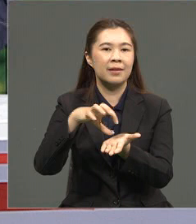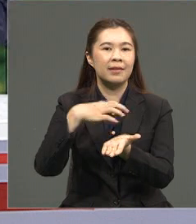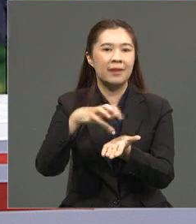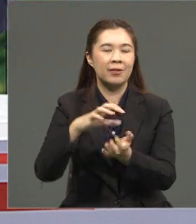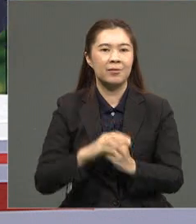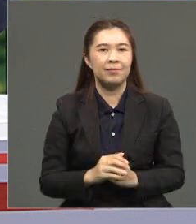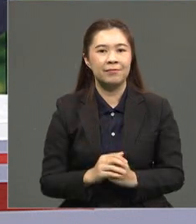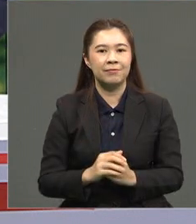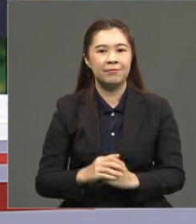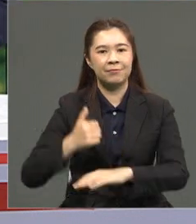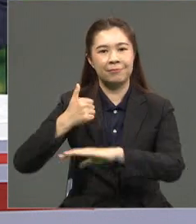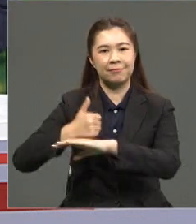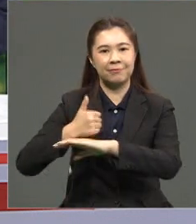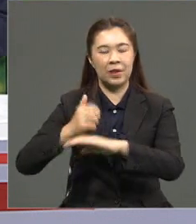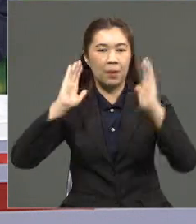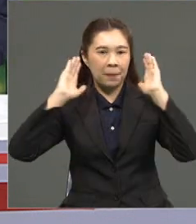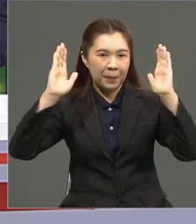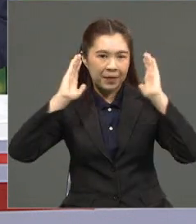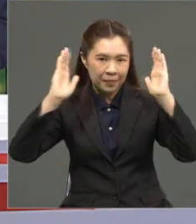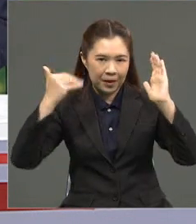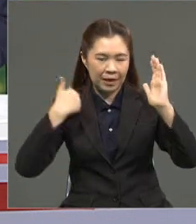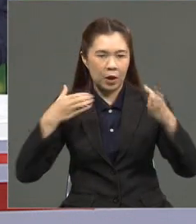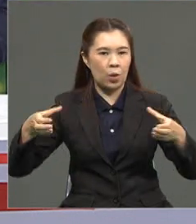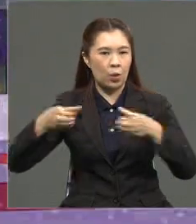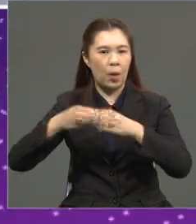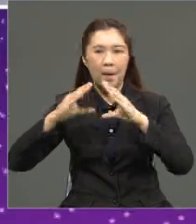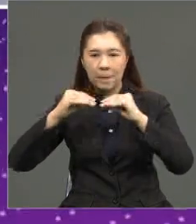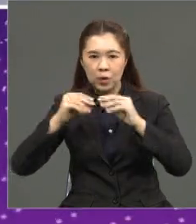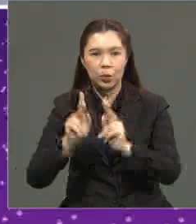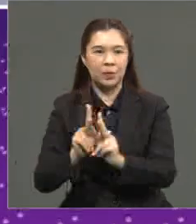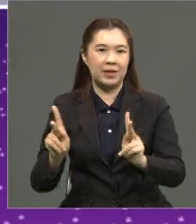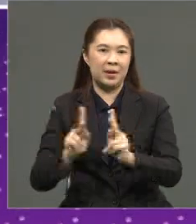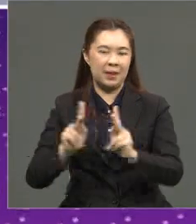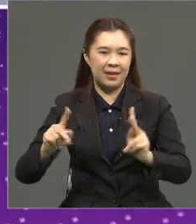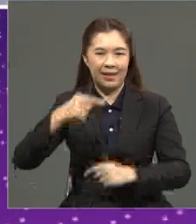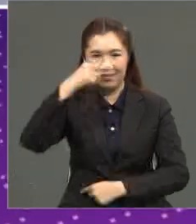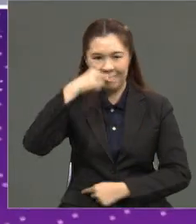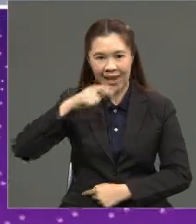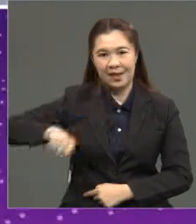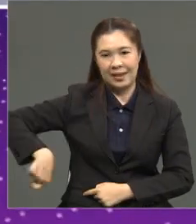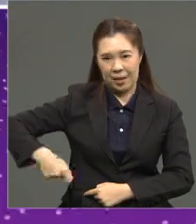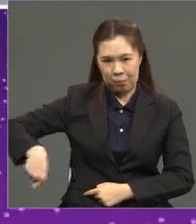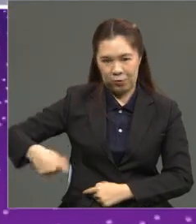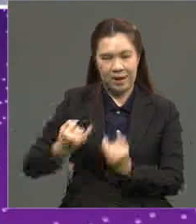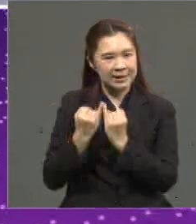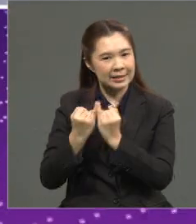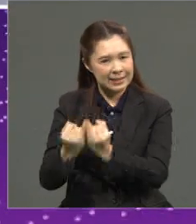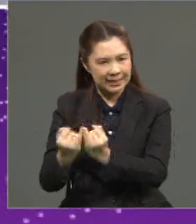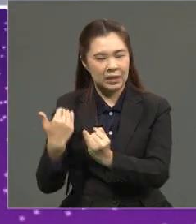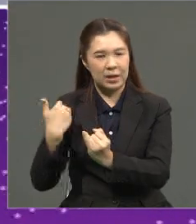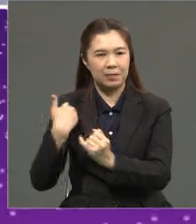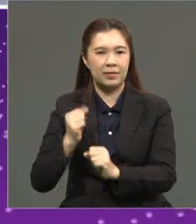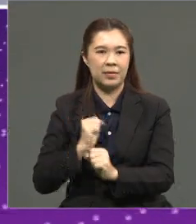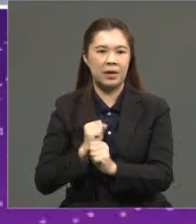นะครับอธิบดีกรมประชาสัมพันธ์ครับเข้าร่วมการประชุมคณะกรรมการอาเซียนไทยกัมพูชาศาลสัมพันธ์ด้านสื่อเดินหน้ายก